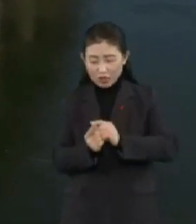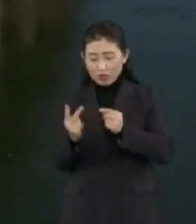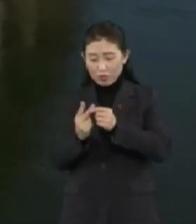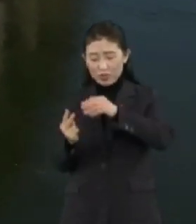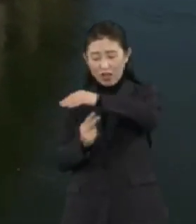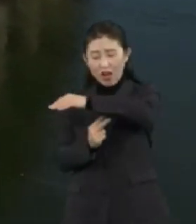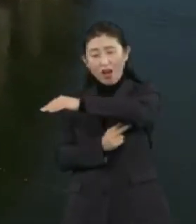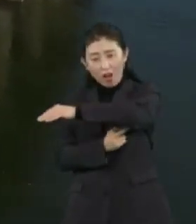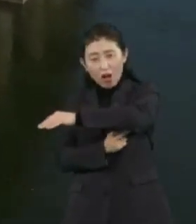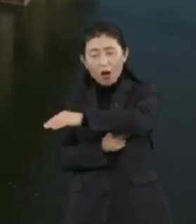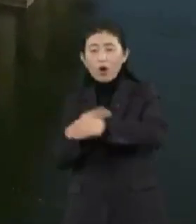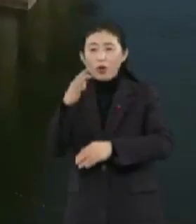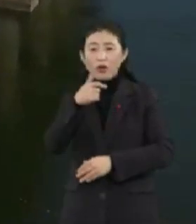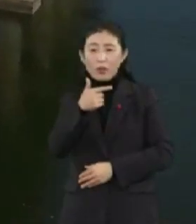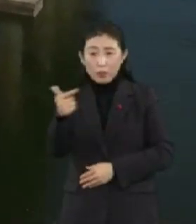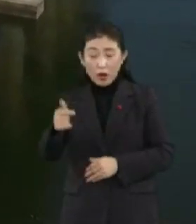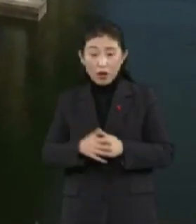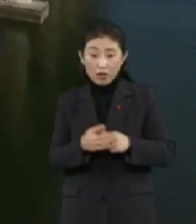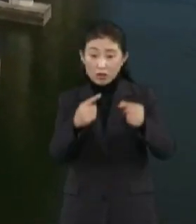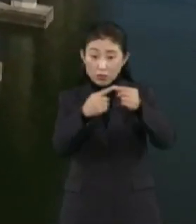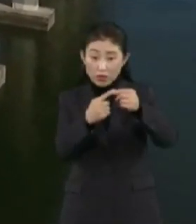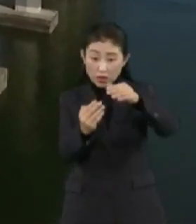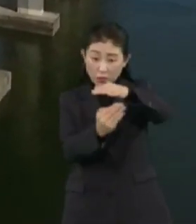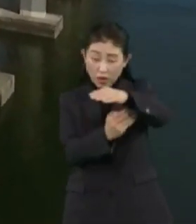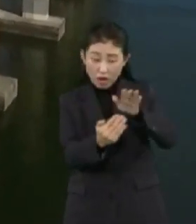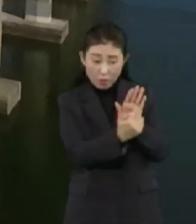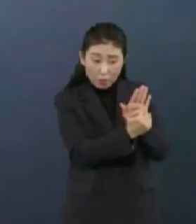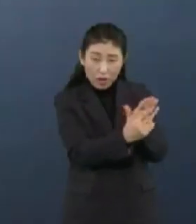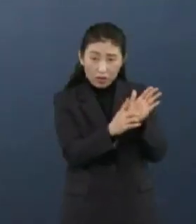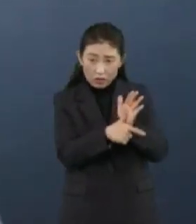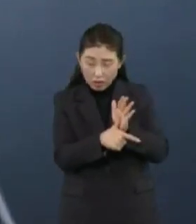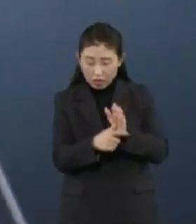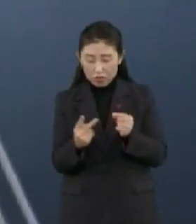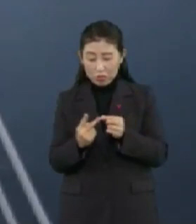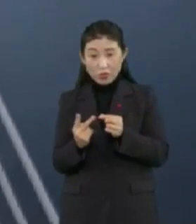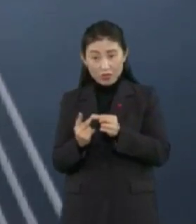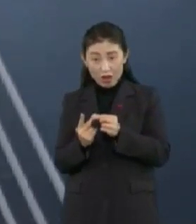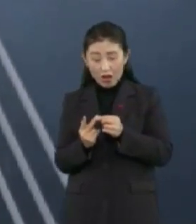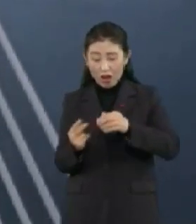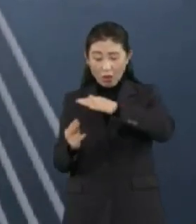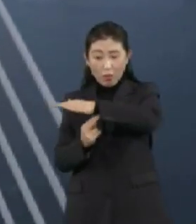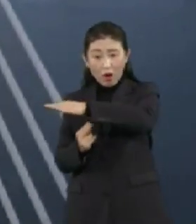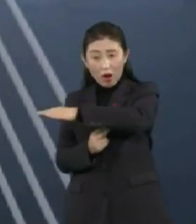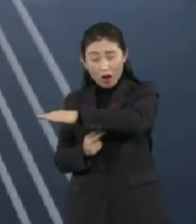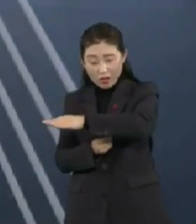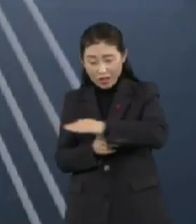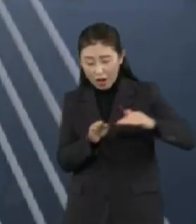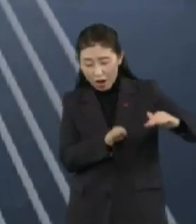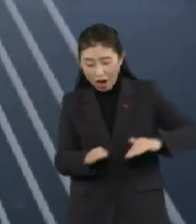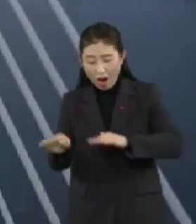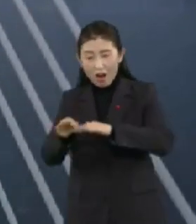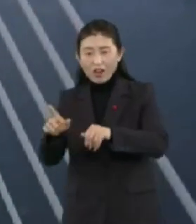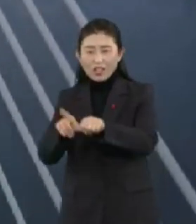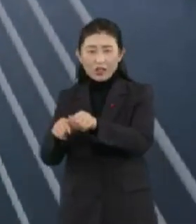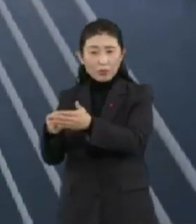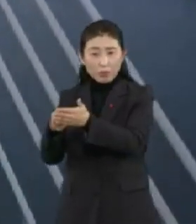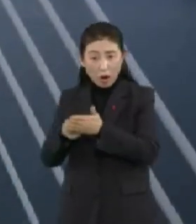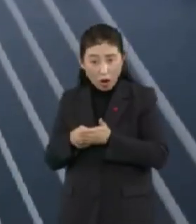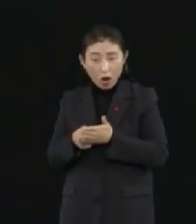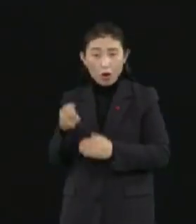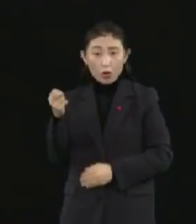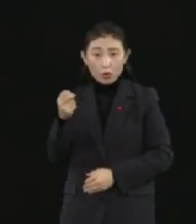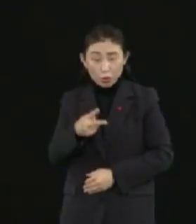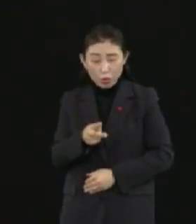컸습니다. 서해대교가 통제될 경우 제2서해대교는 기존 국도에 비해 우회 시간이 절반으로 줄고 또